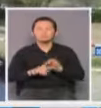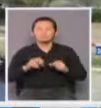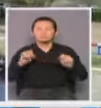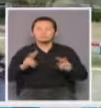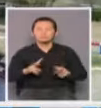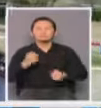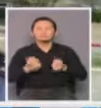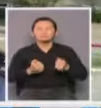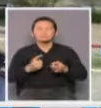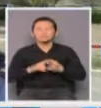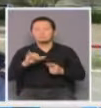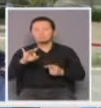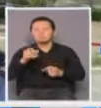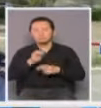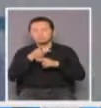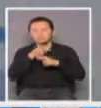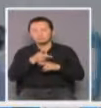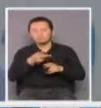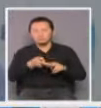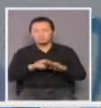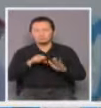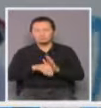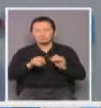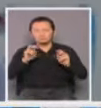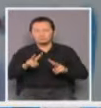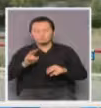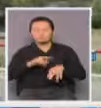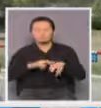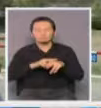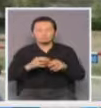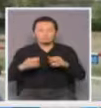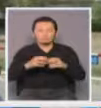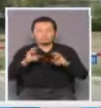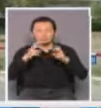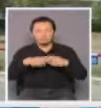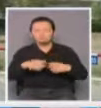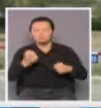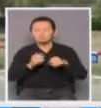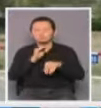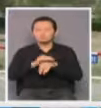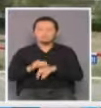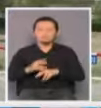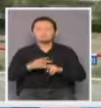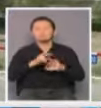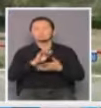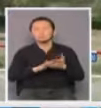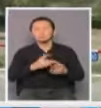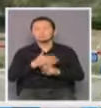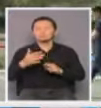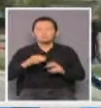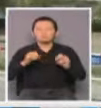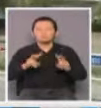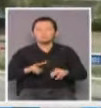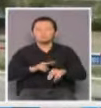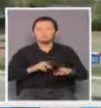специальных автомобилей «Ураган», мы проводим такие мероприятия совместно с налоговым комитетом. В дальнейшем эта работа будет продолжена сотрудниками